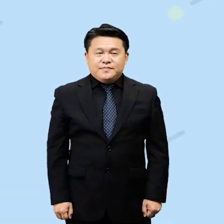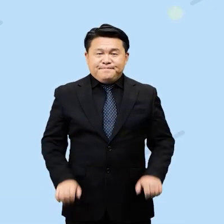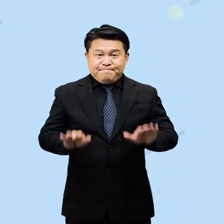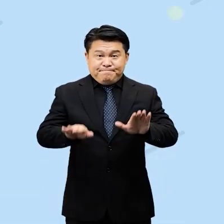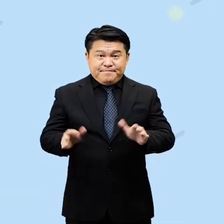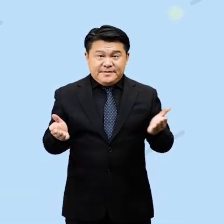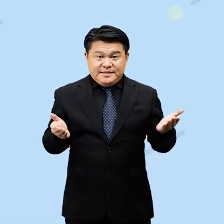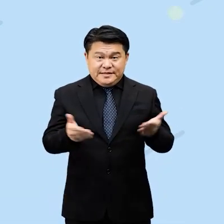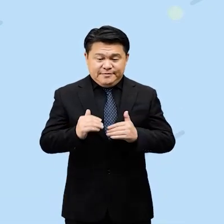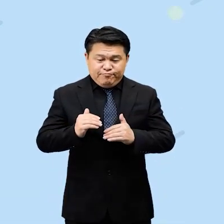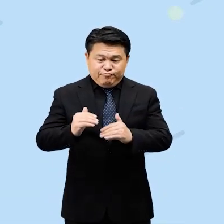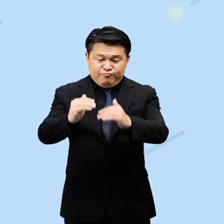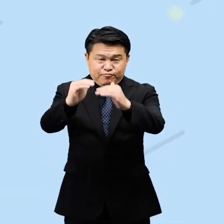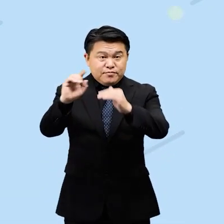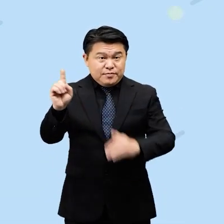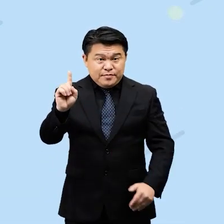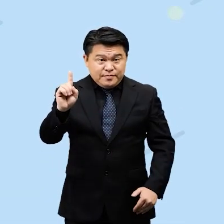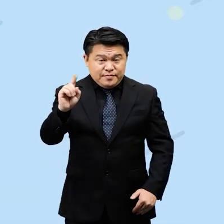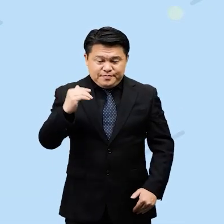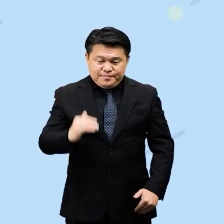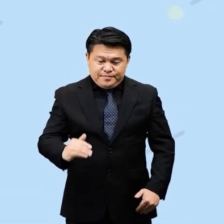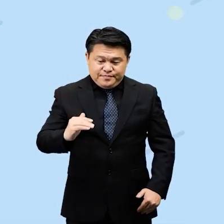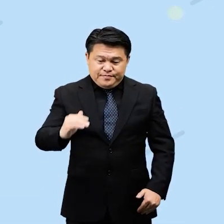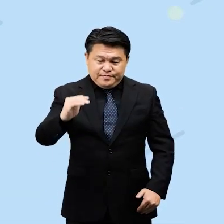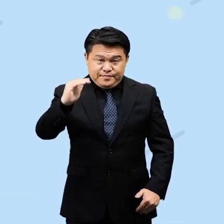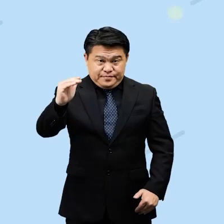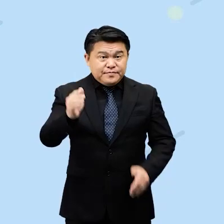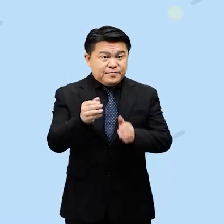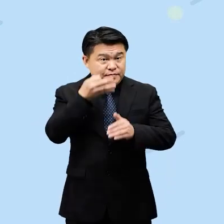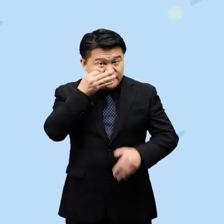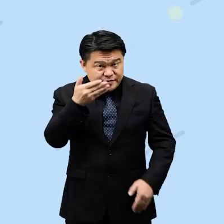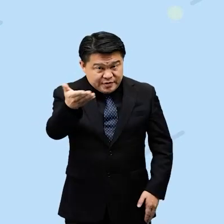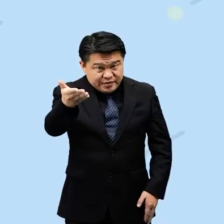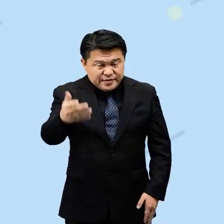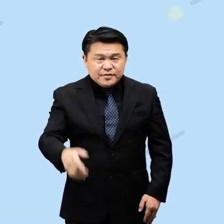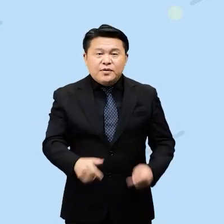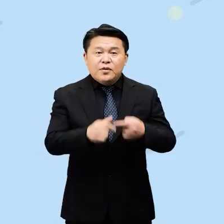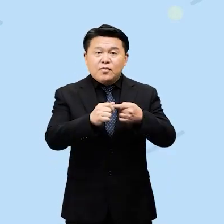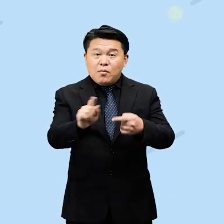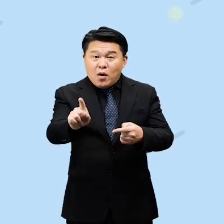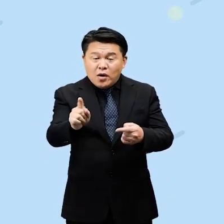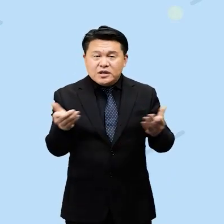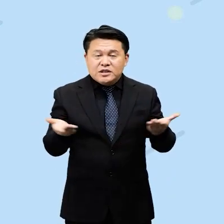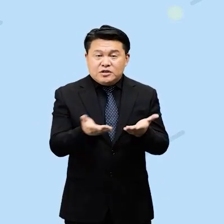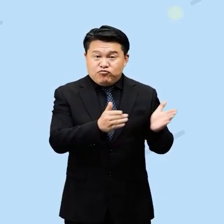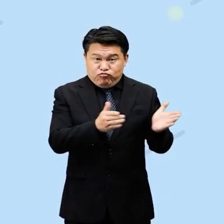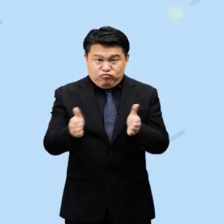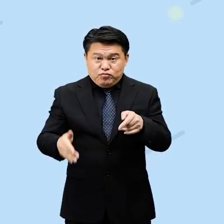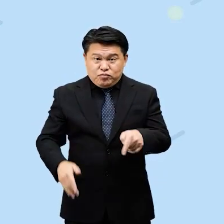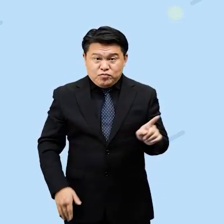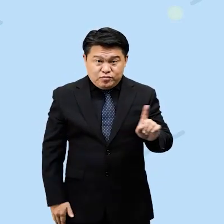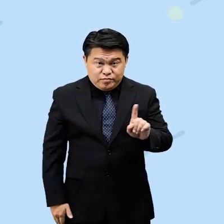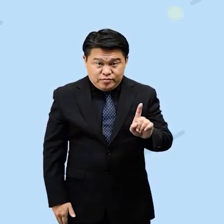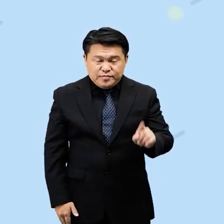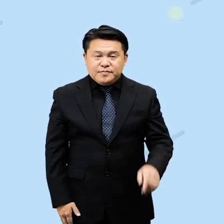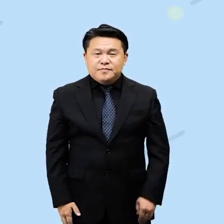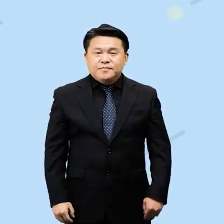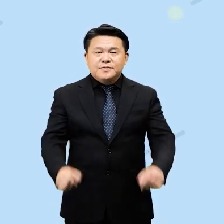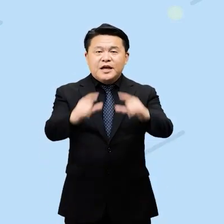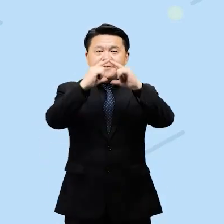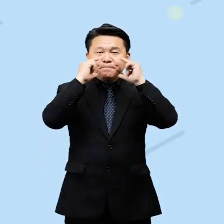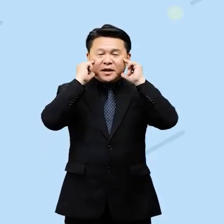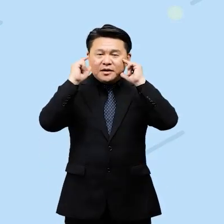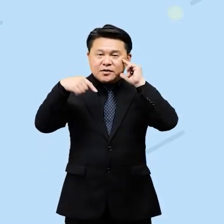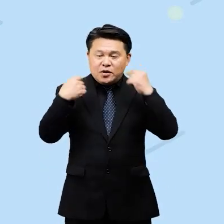이제 직무에 대한 과정을 순서대로 배워보겠습니다. 첫 번째는 업무 준비입니다.